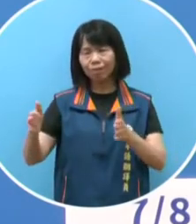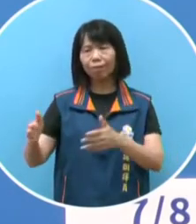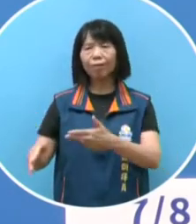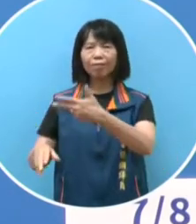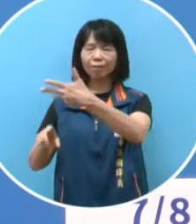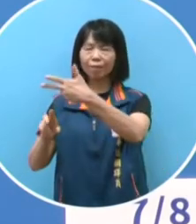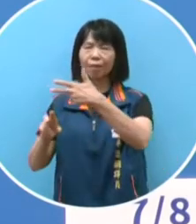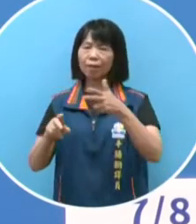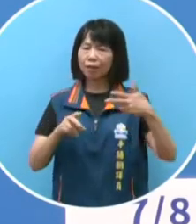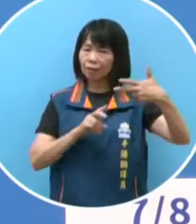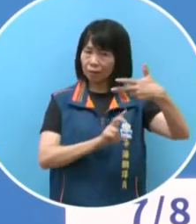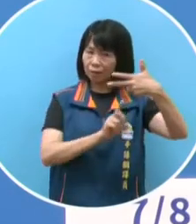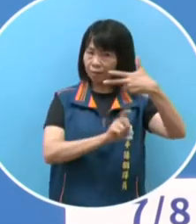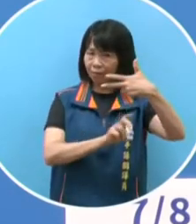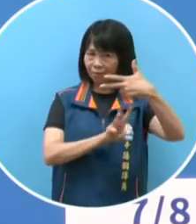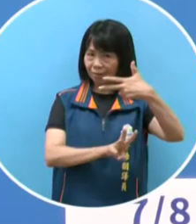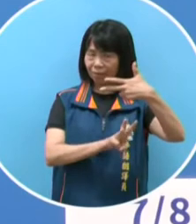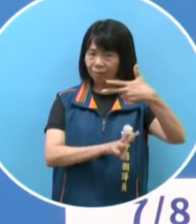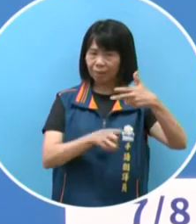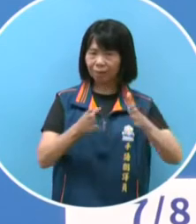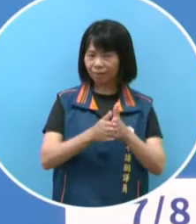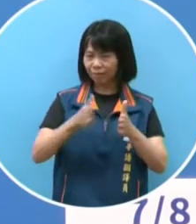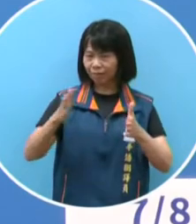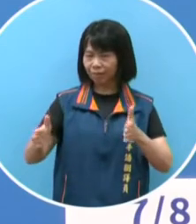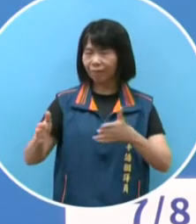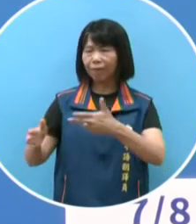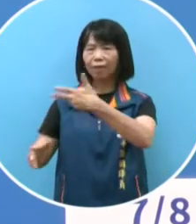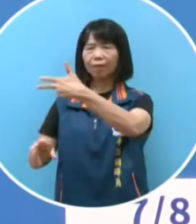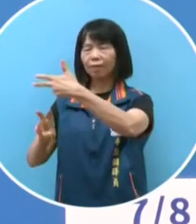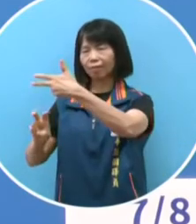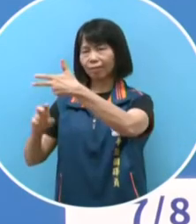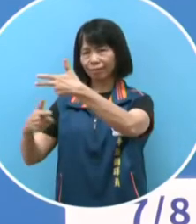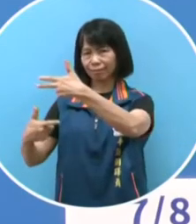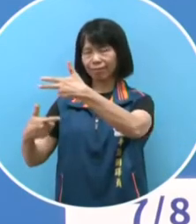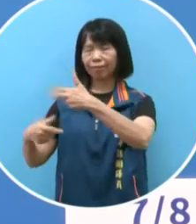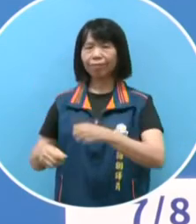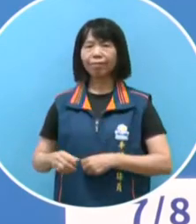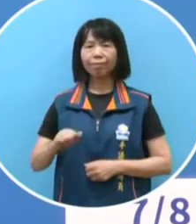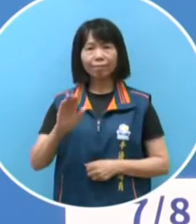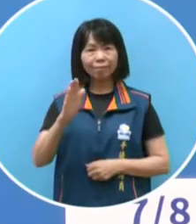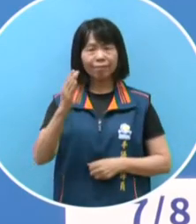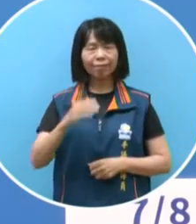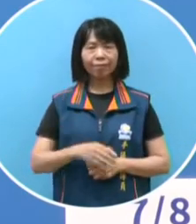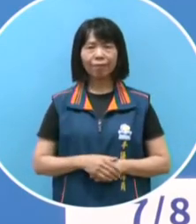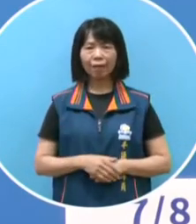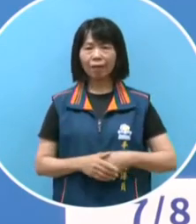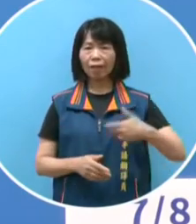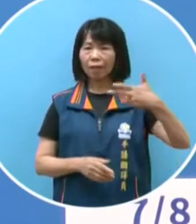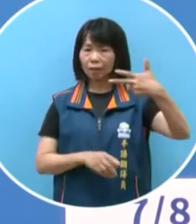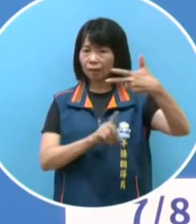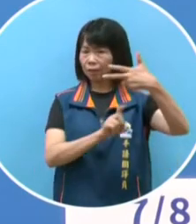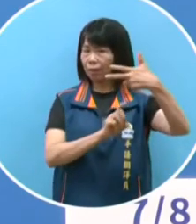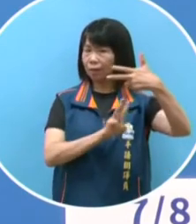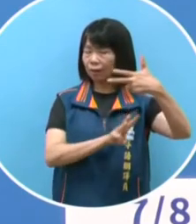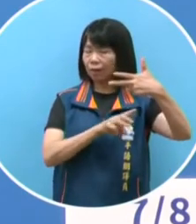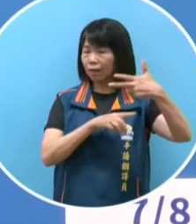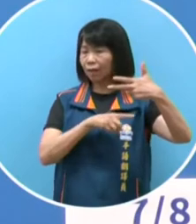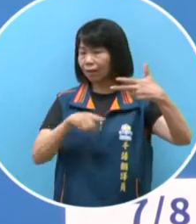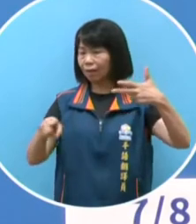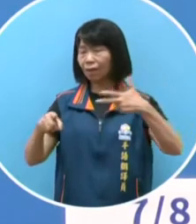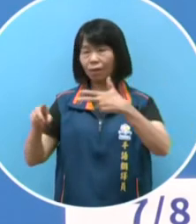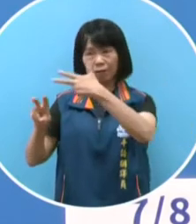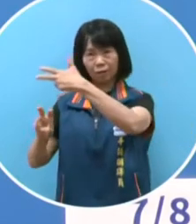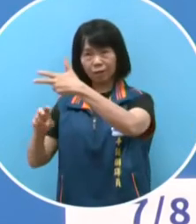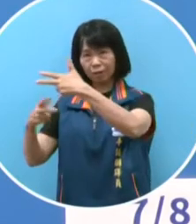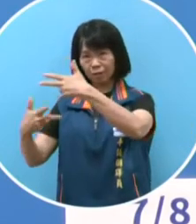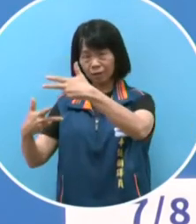以从7月13号再延长到26号，但是从13号到26号，也